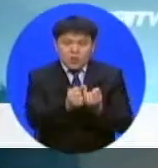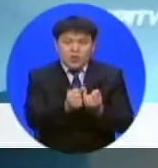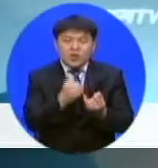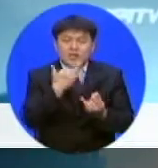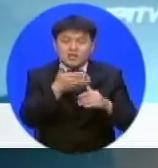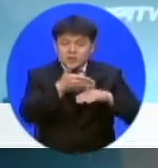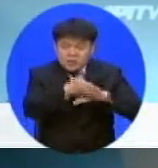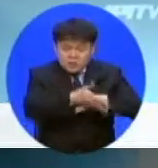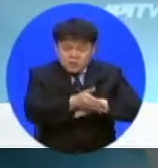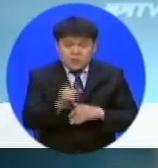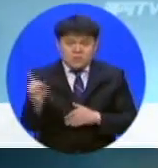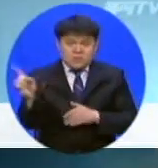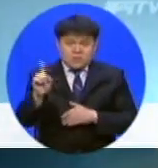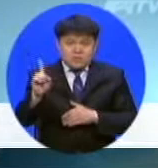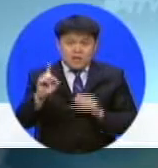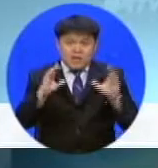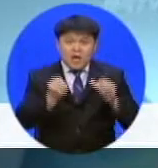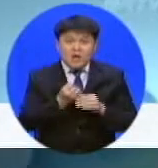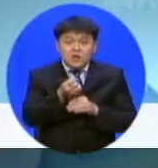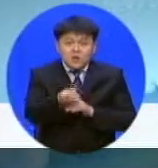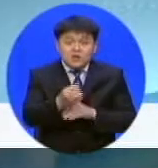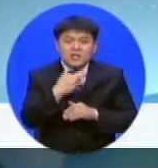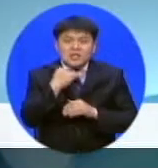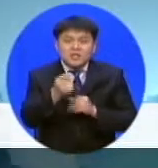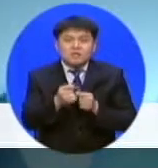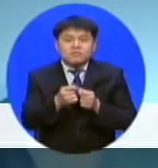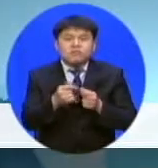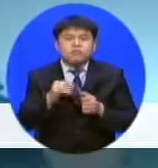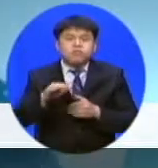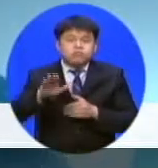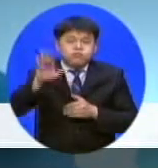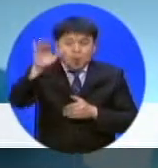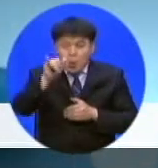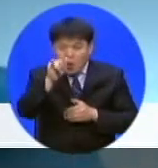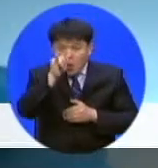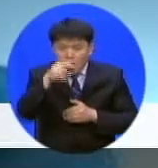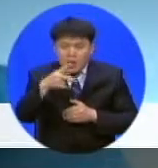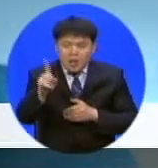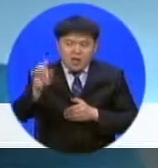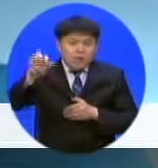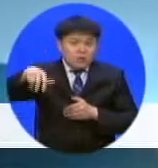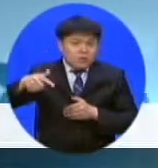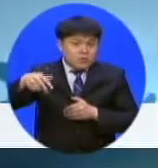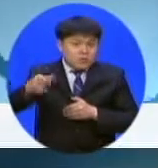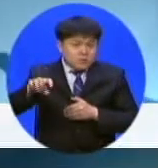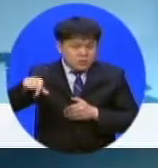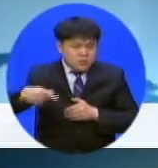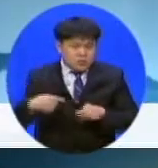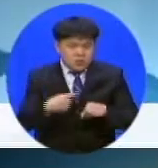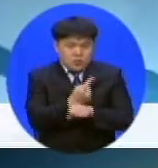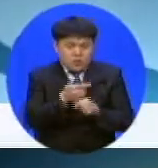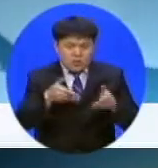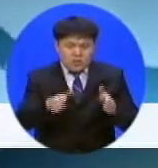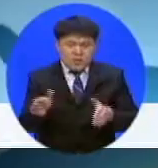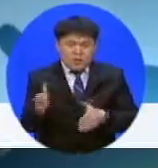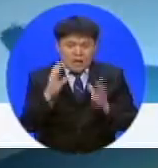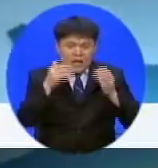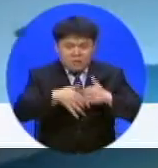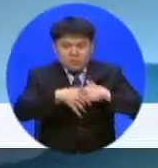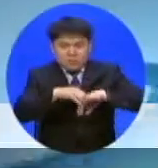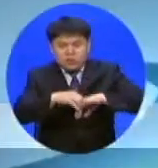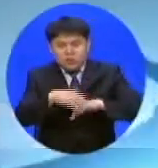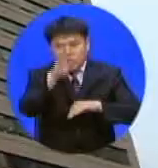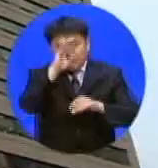따라 매년 지속적으로 출산 연령이 높아지면서 다운 증후군 등 선천기형의 발병률 또한 증가하고 있는 것으로